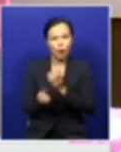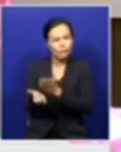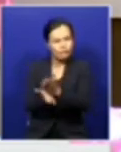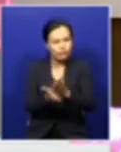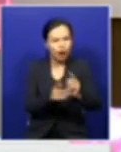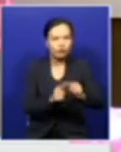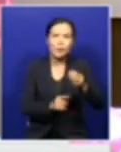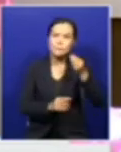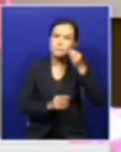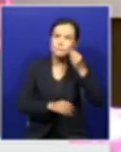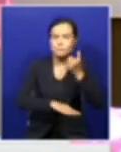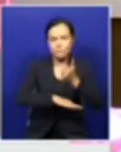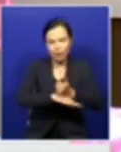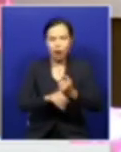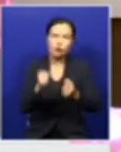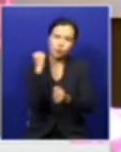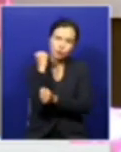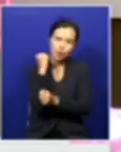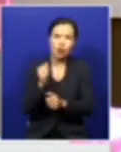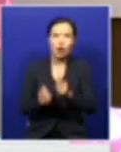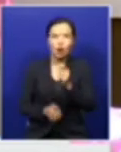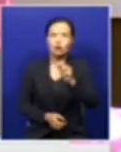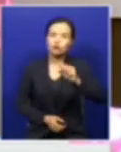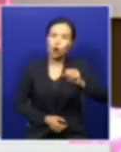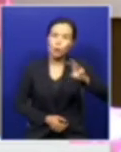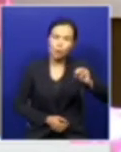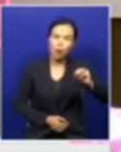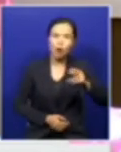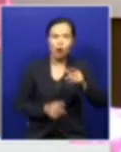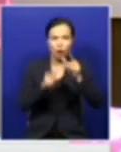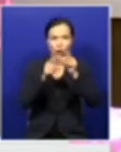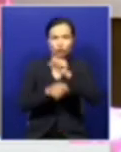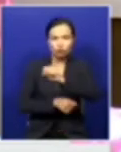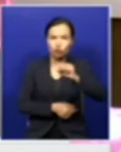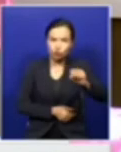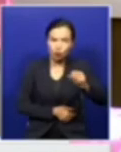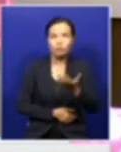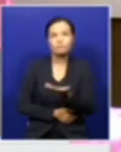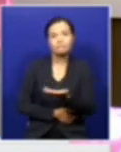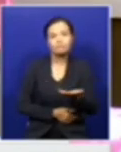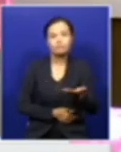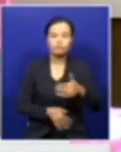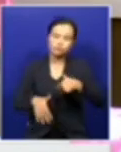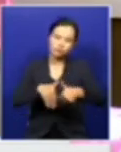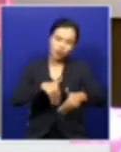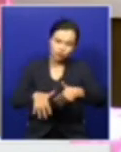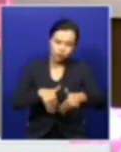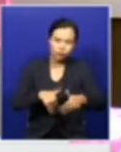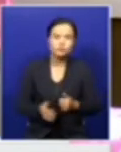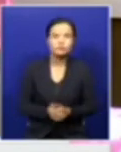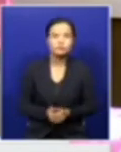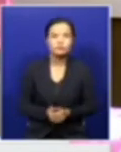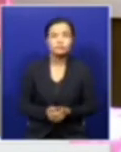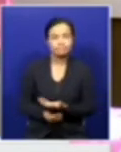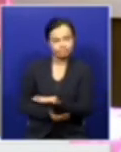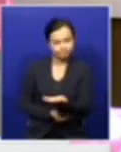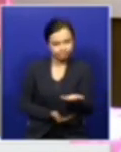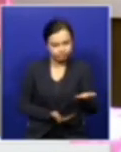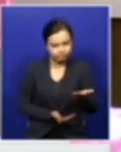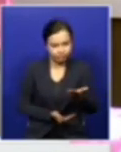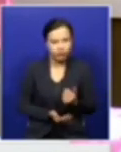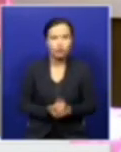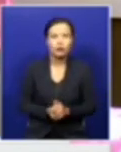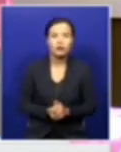ำนันผู้ใหญ่บ้านแพทย์พรส.อสม.ท่านส.ส.แล้วก็พี่น้องประชาชนทุกท่านขอความ